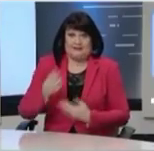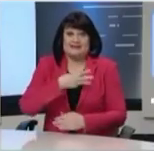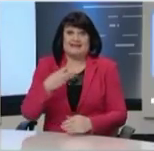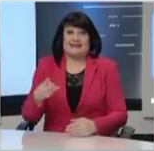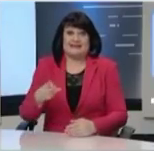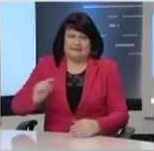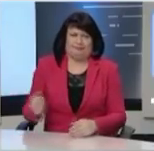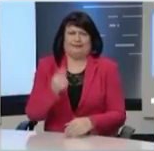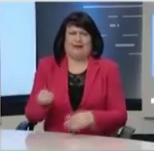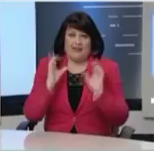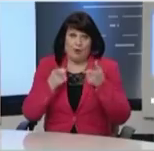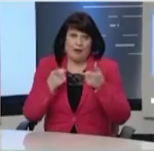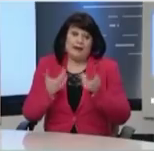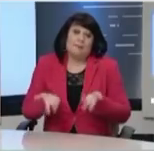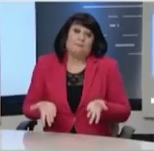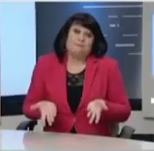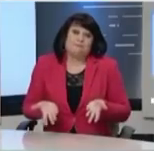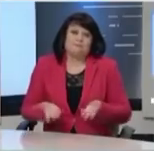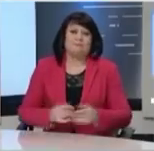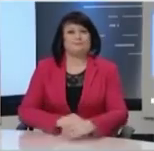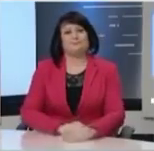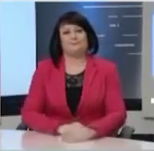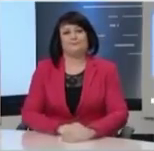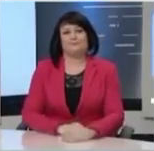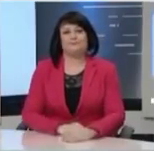εναντίον της Νέας Δημοκρατίας.